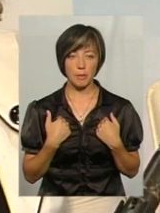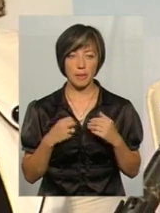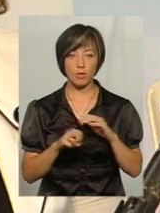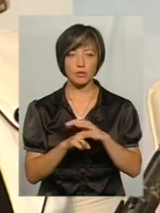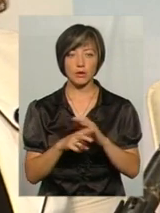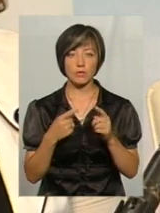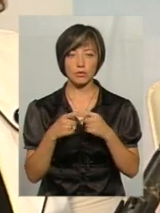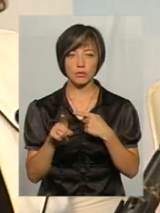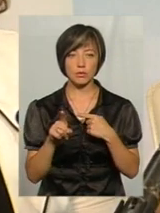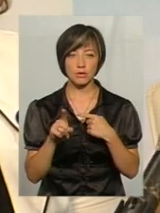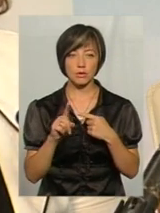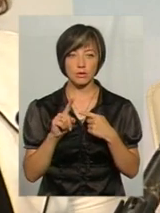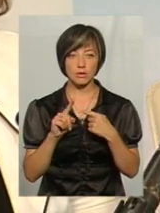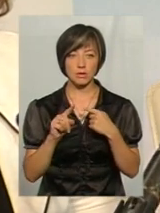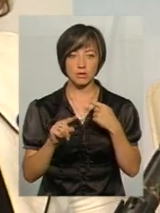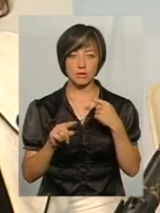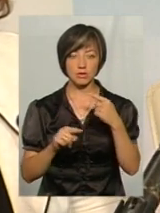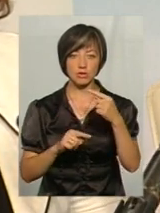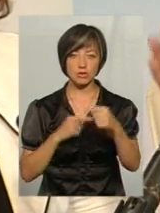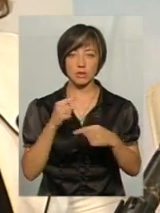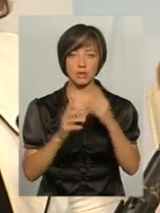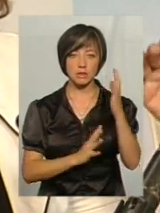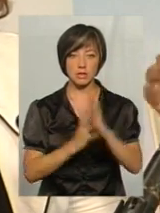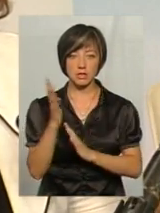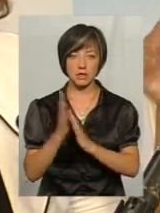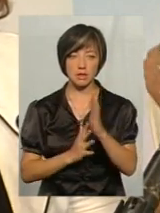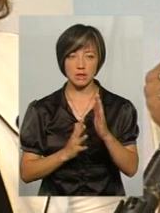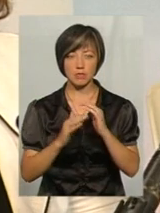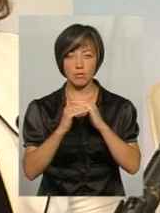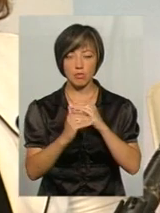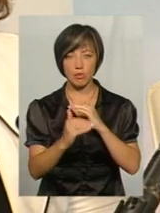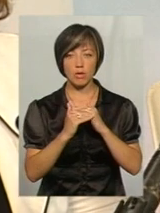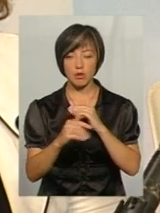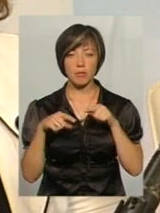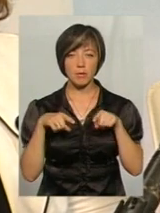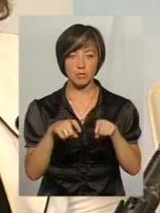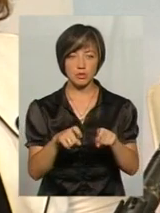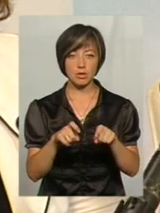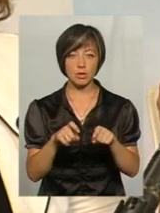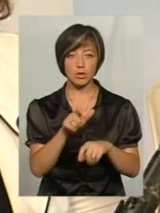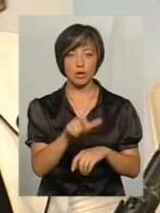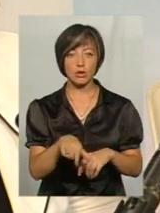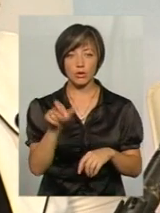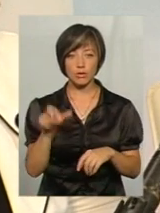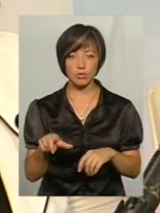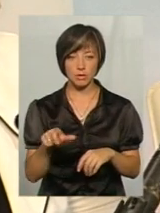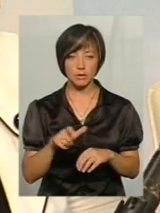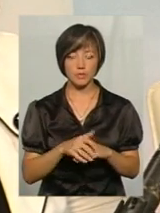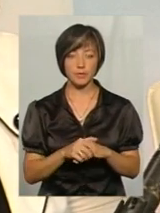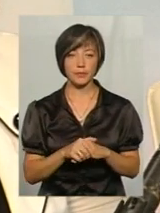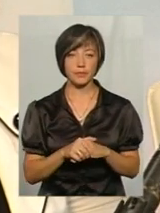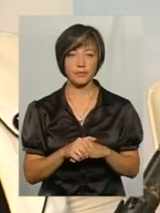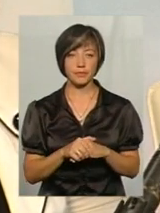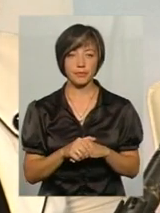в другую, через лес, через эту лужайку, побежала уже к людям. То